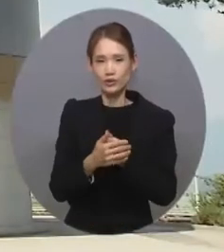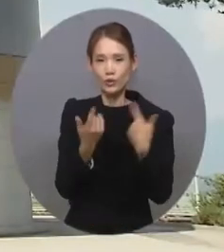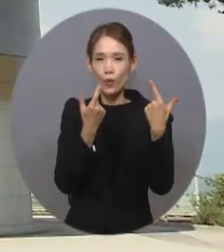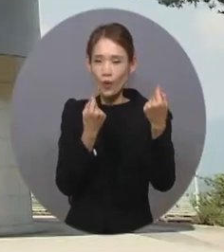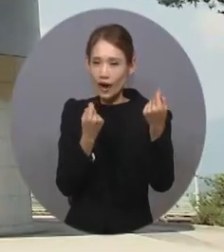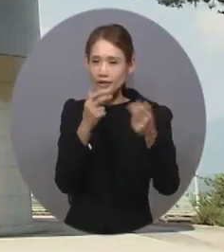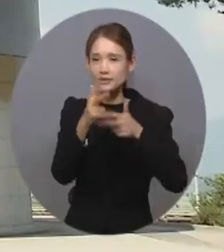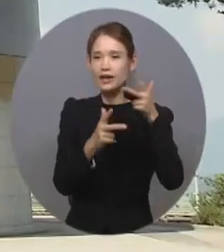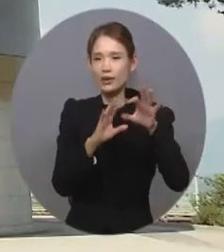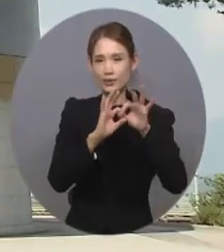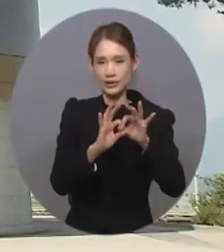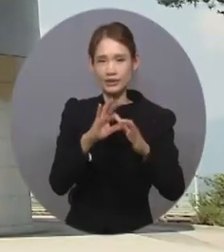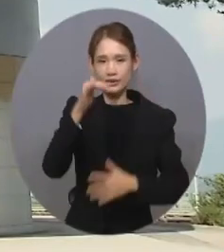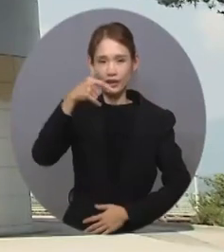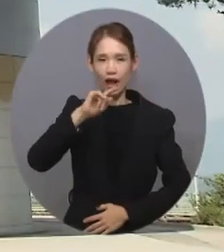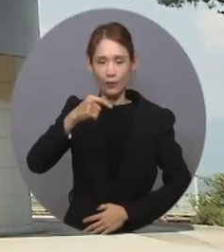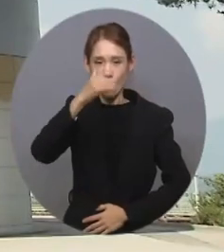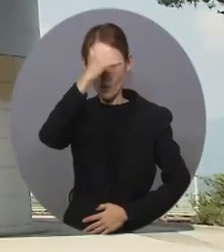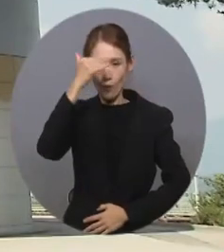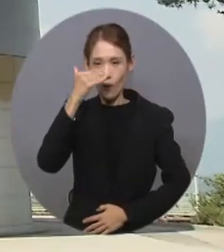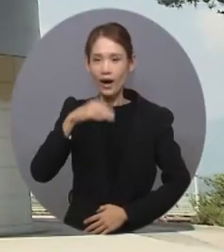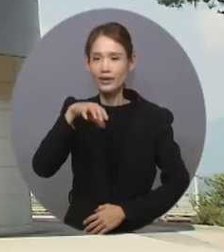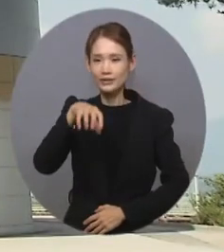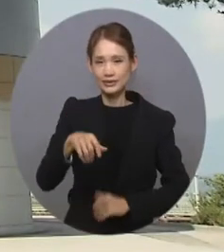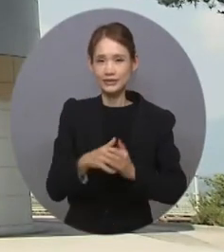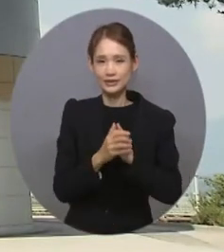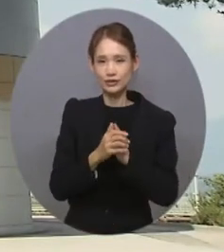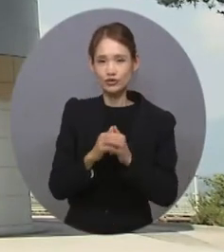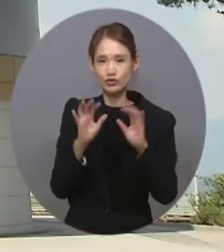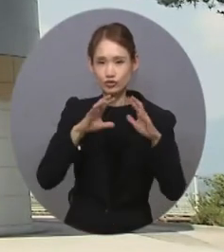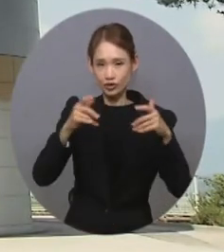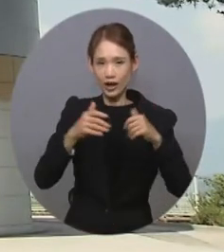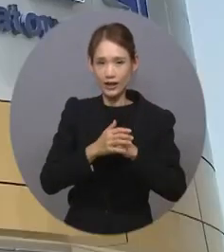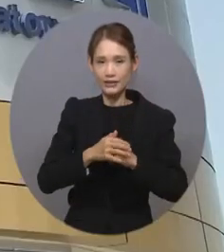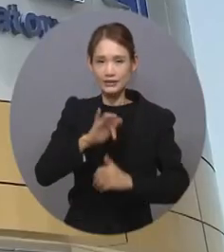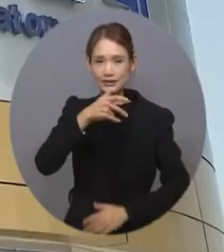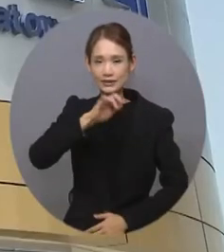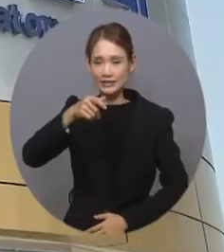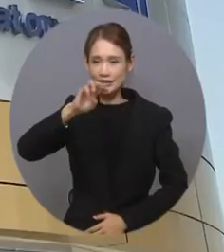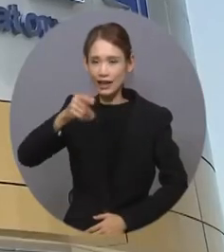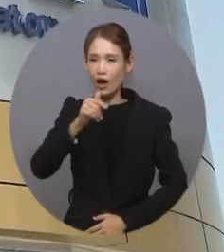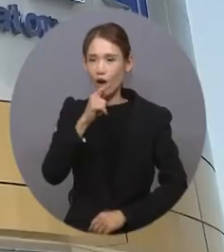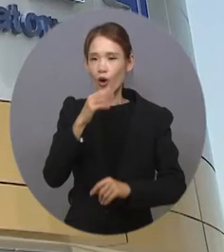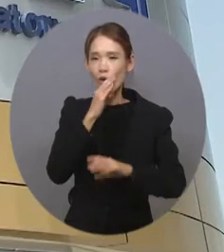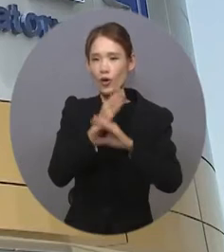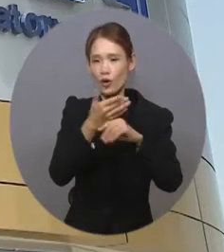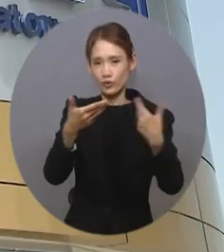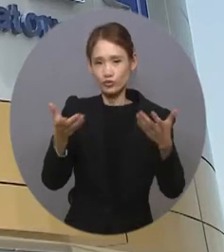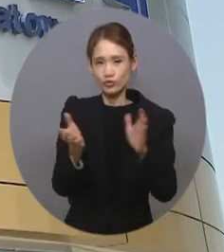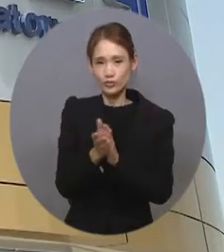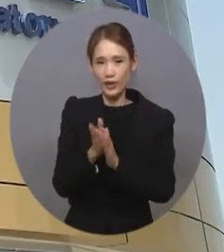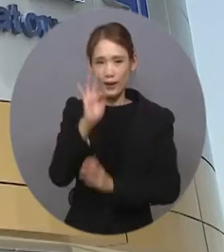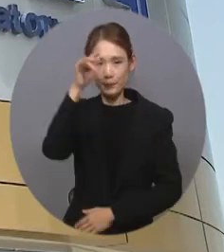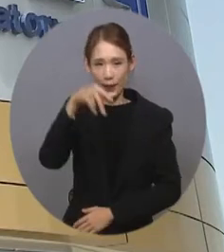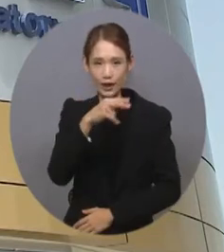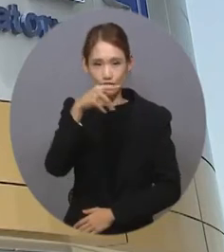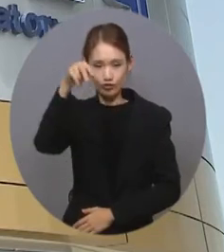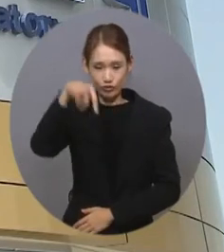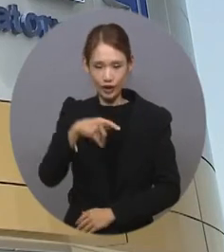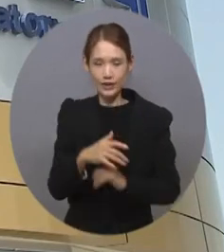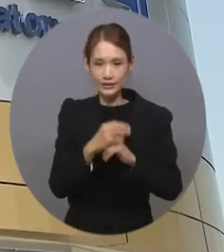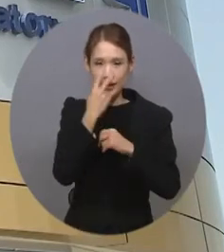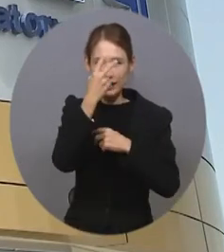사업을 통해 남원 관광지 국악 의 성질 지리산 허브 벨리 백두대간 생태 교육 전시관 등의